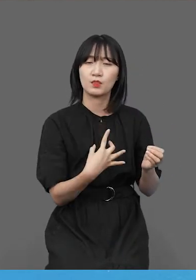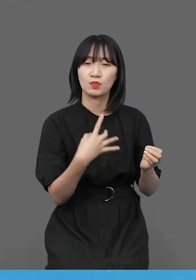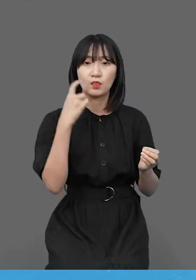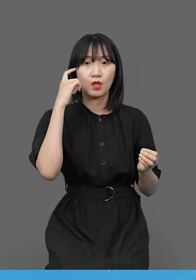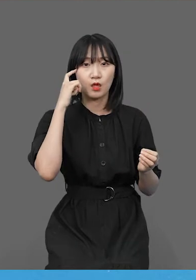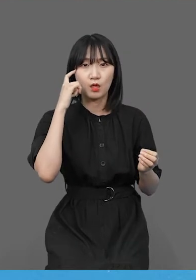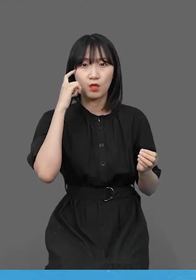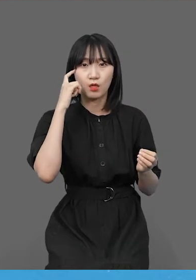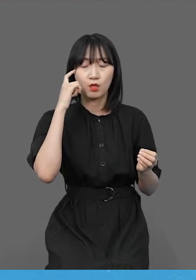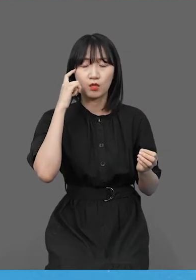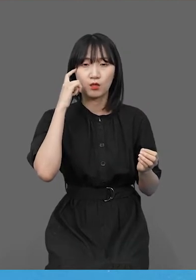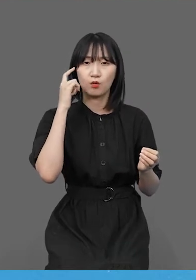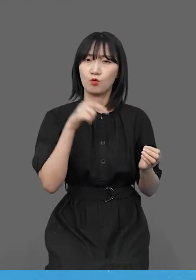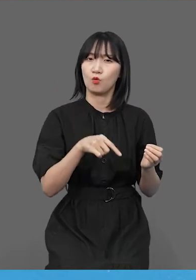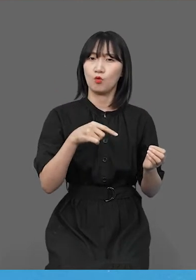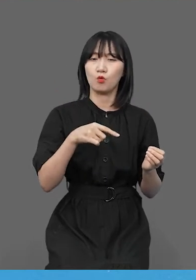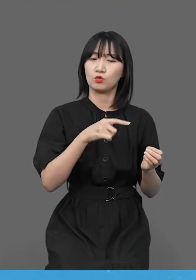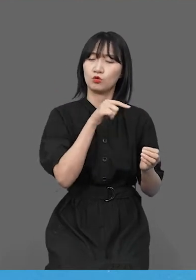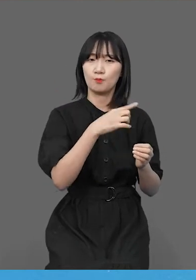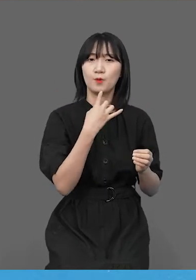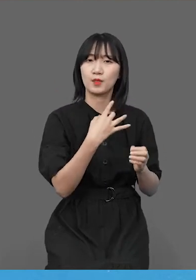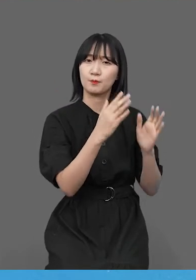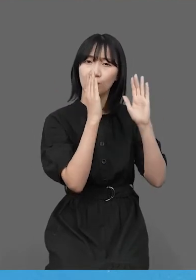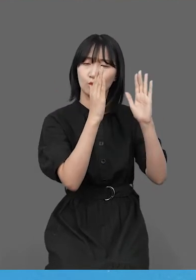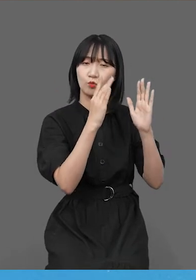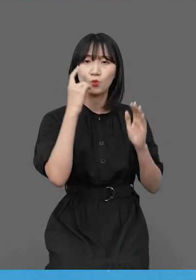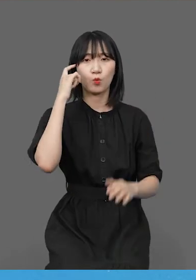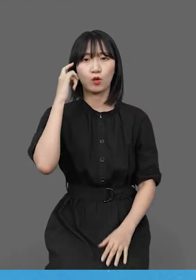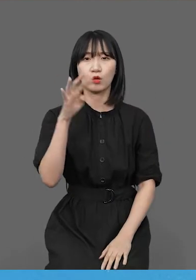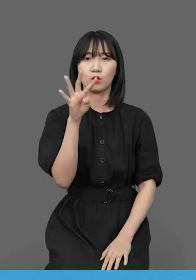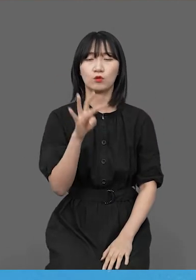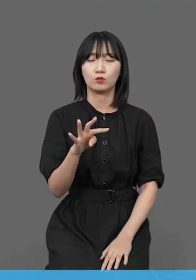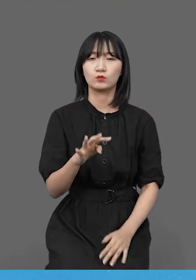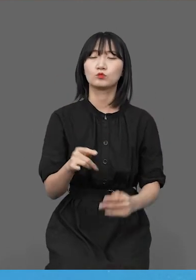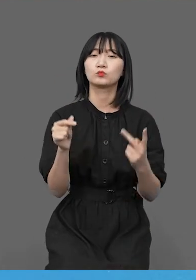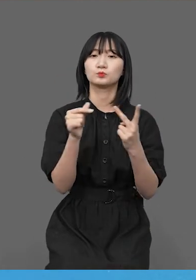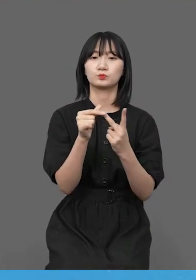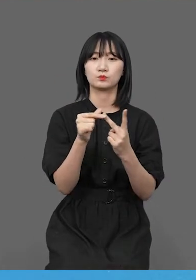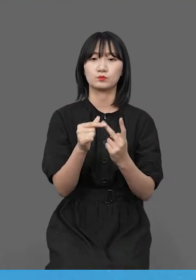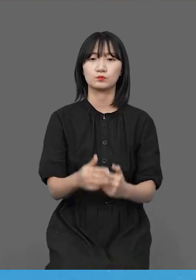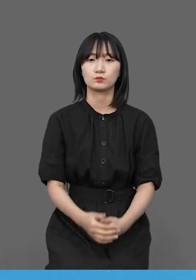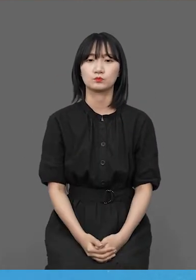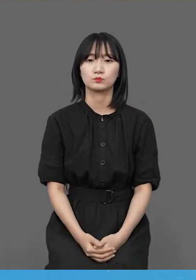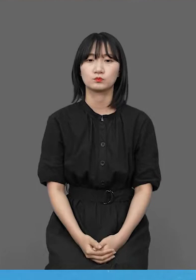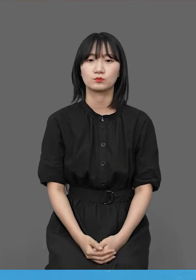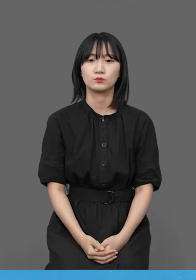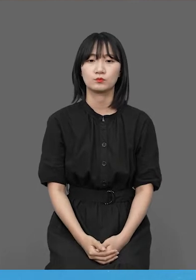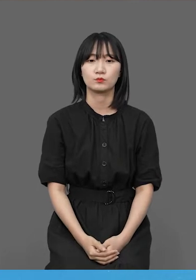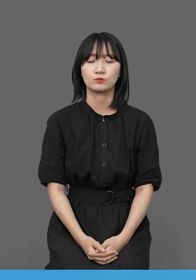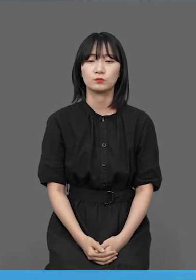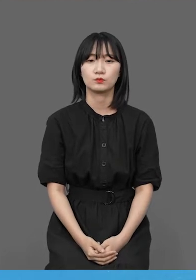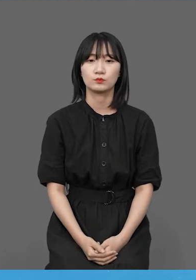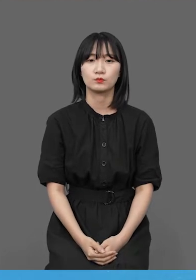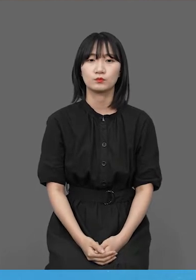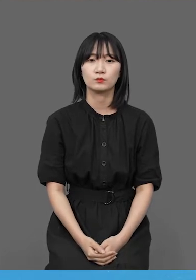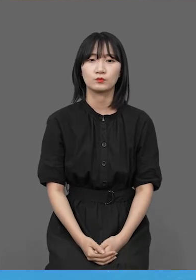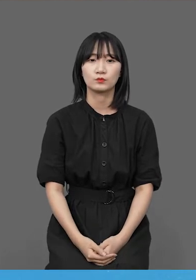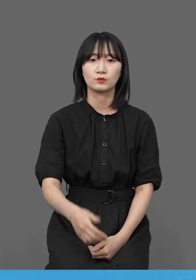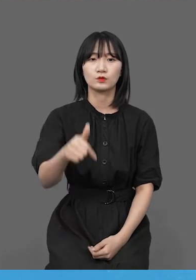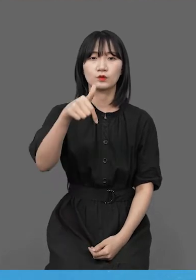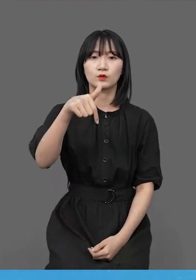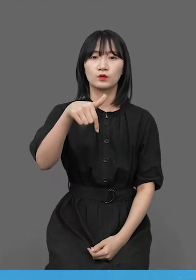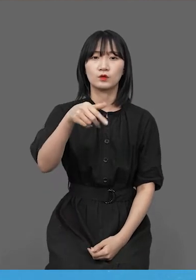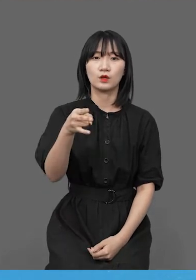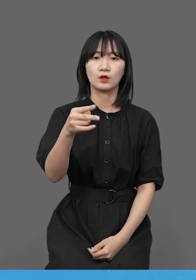질문을 던지지 않을 수 없다, 이런 얘기죠. 두 번째는 개통발생설. 저건 에른스트